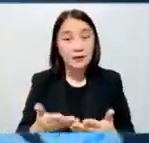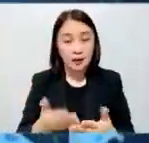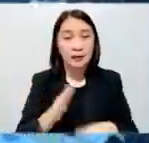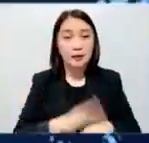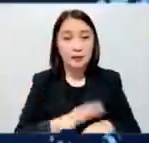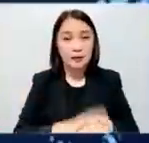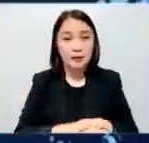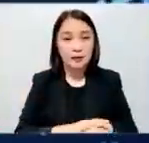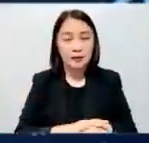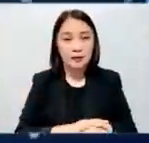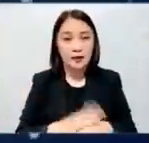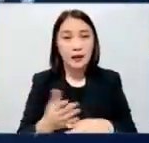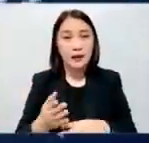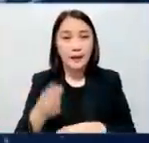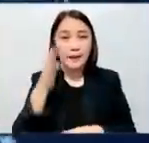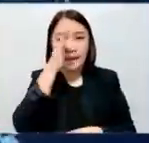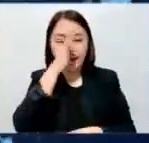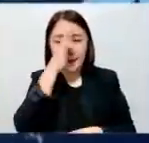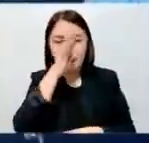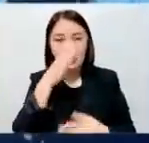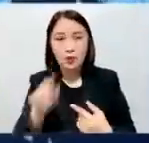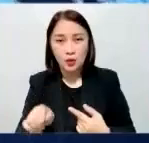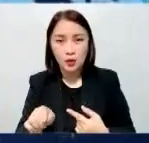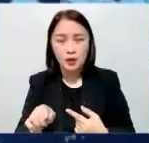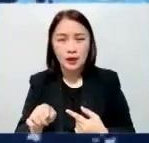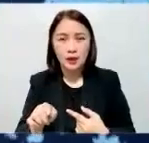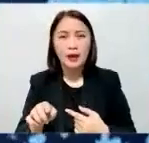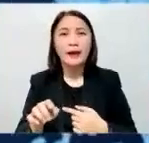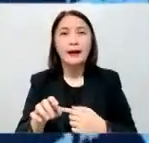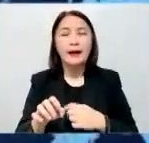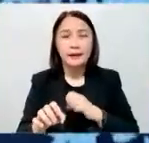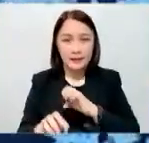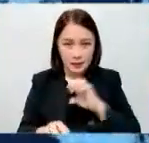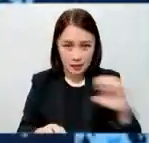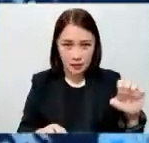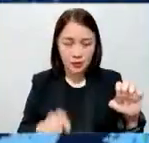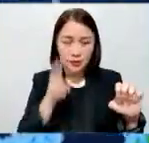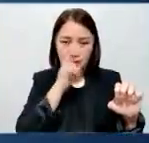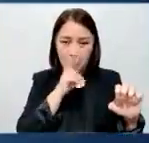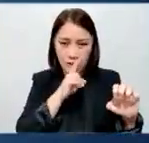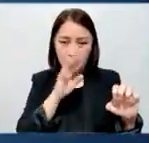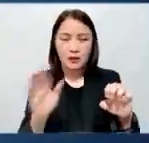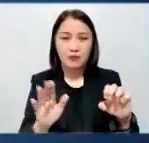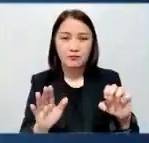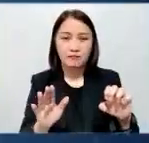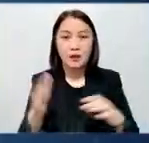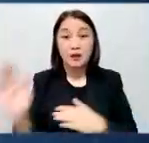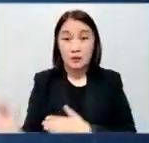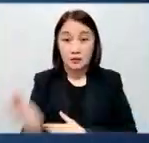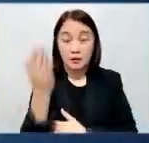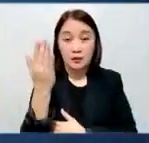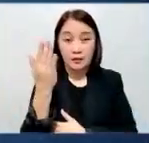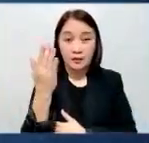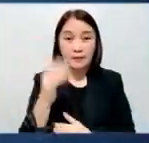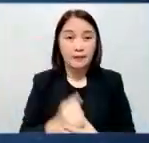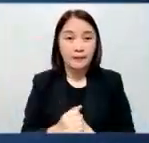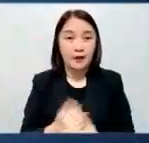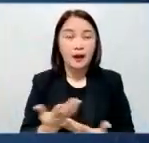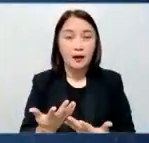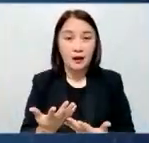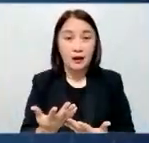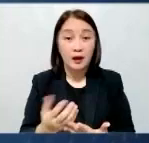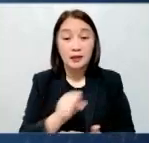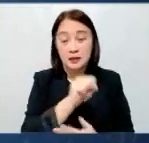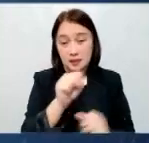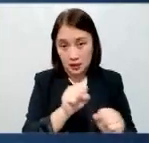sa Bicol Region at Eastern Visayas ngayong gabi o bukas ng umaga. Ngayong weekend, lalakas pa ang habagat